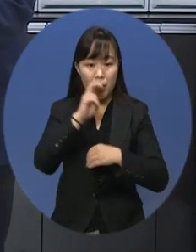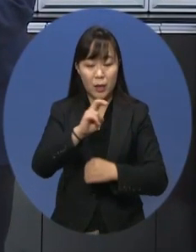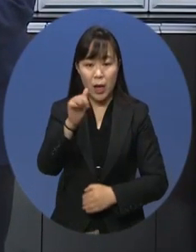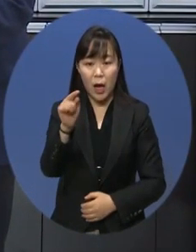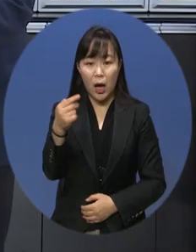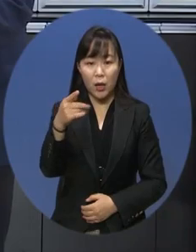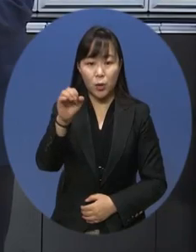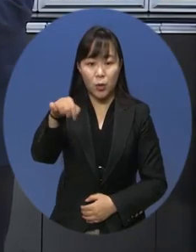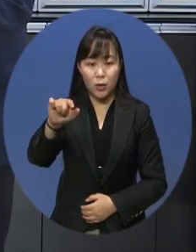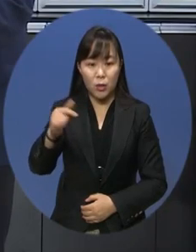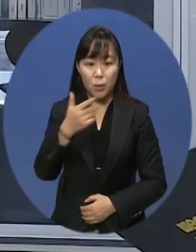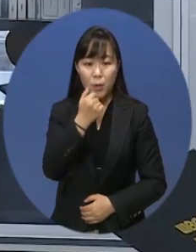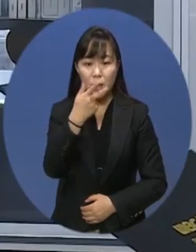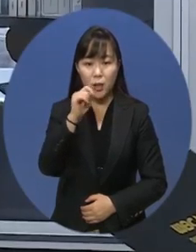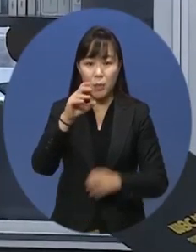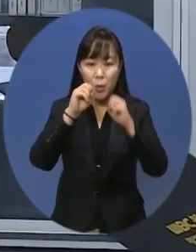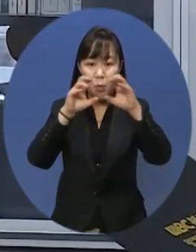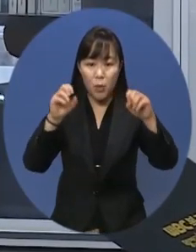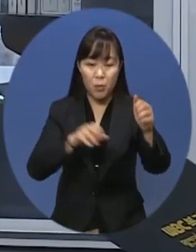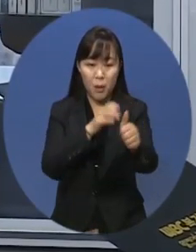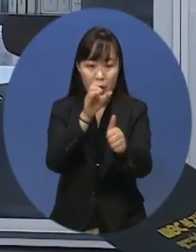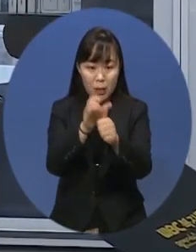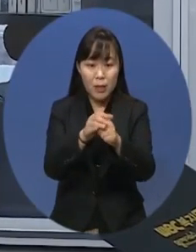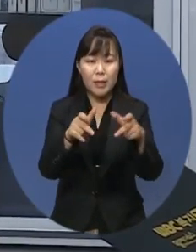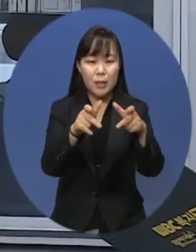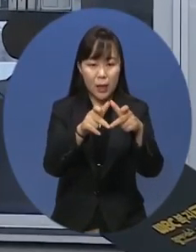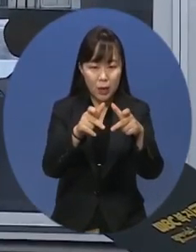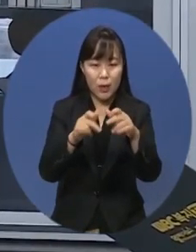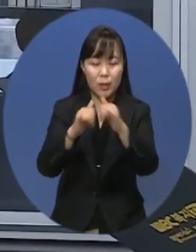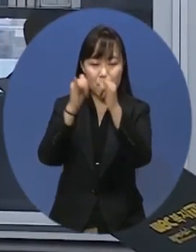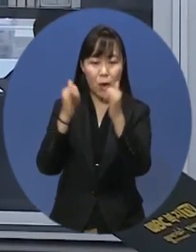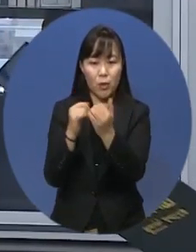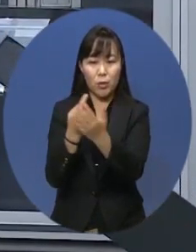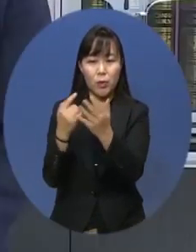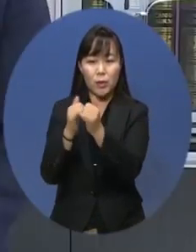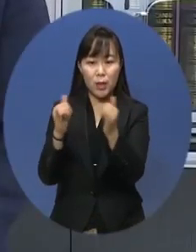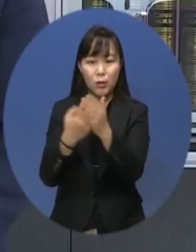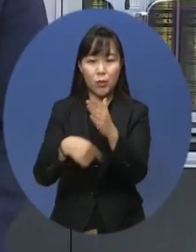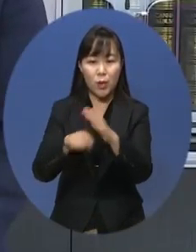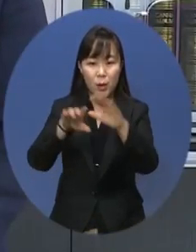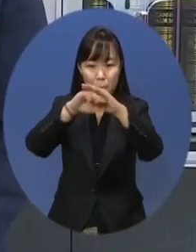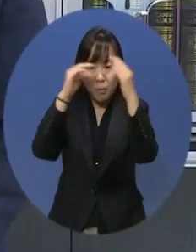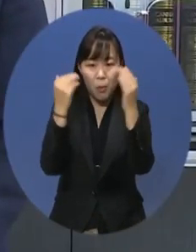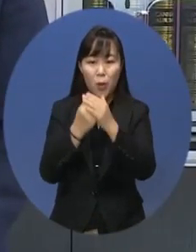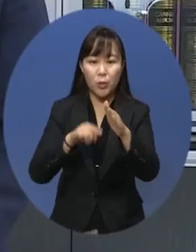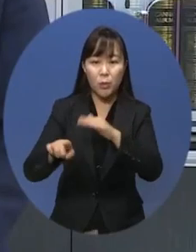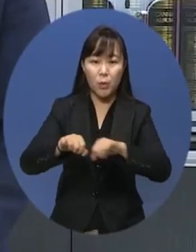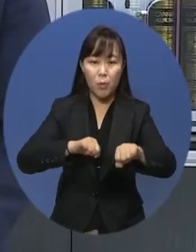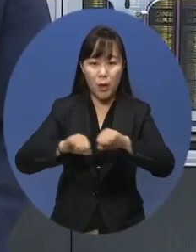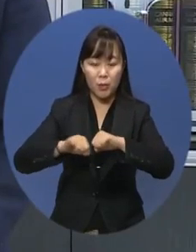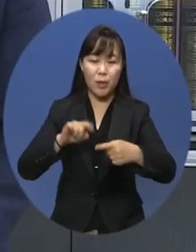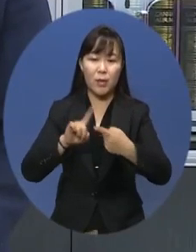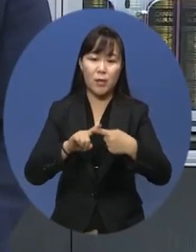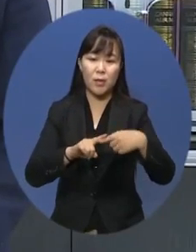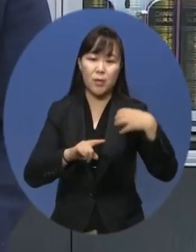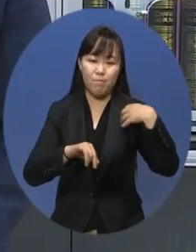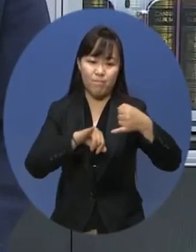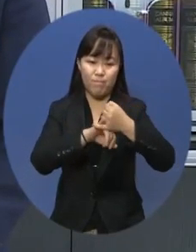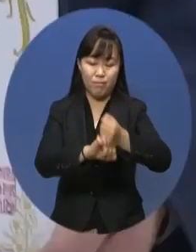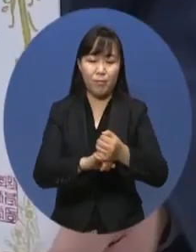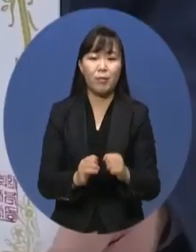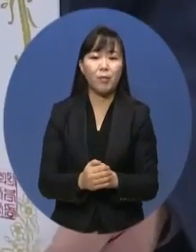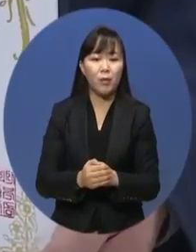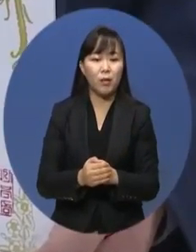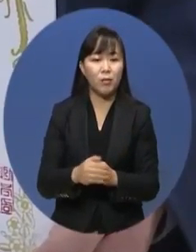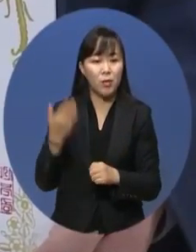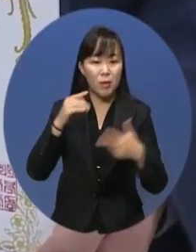탭이 홍보대사로 발탁돼 장애인과 사회 소외계층을 위한 전방위 활동을 약속했습니다 하동